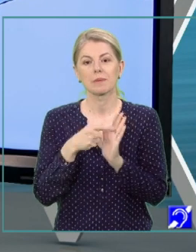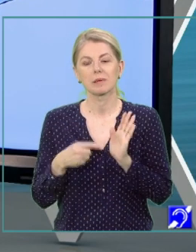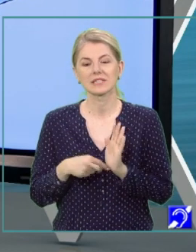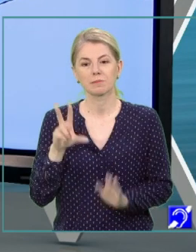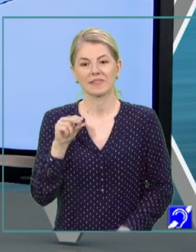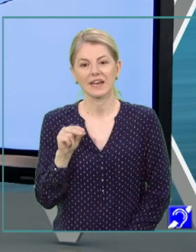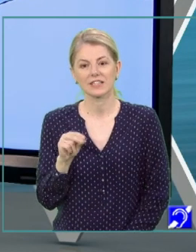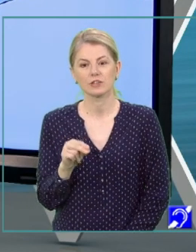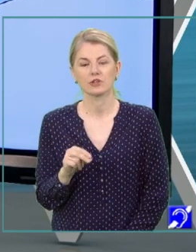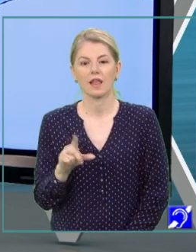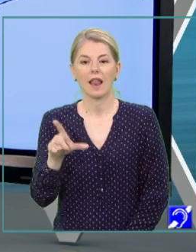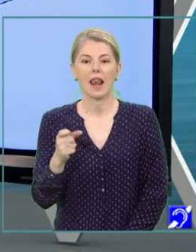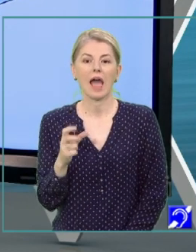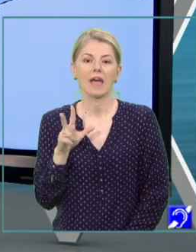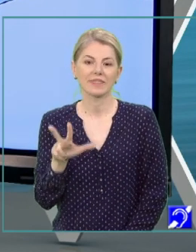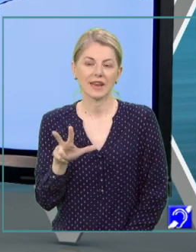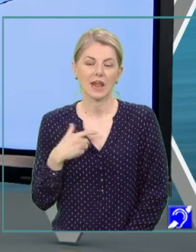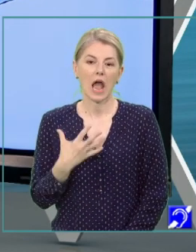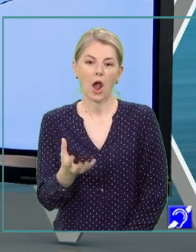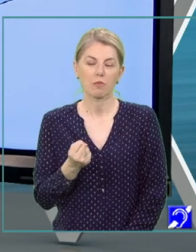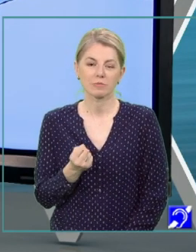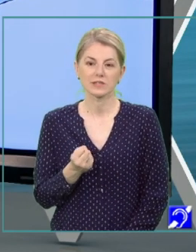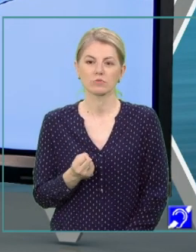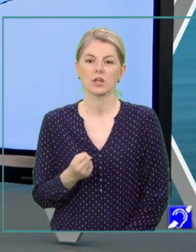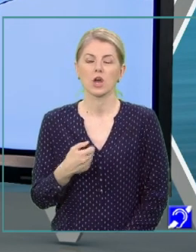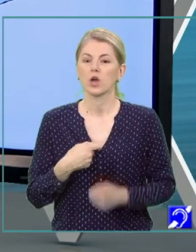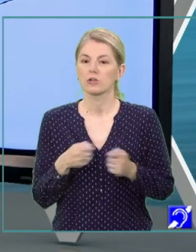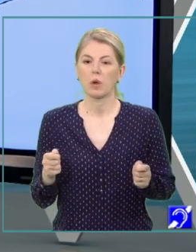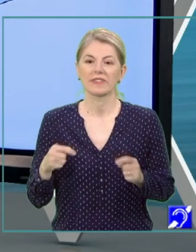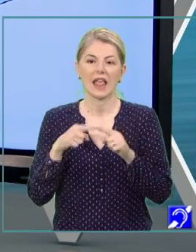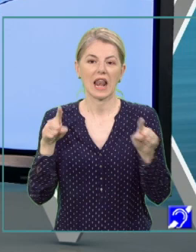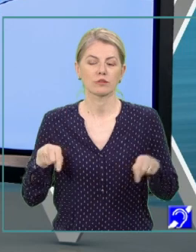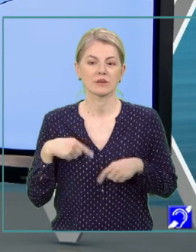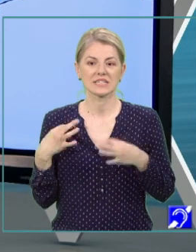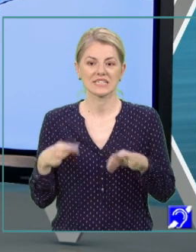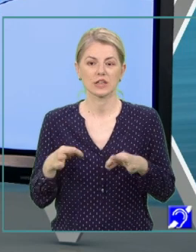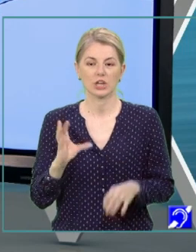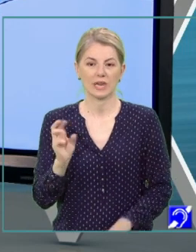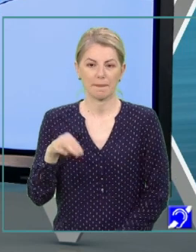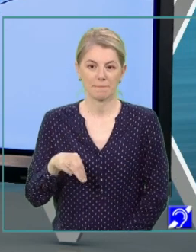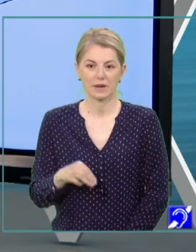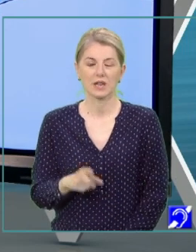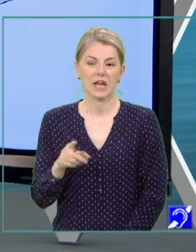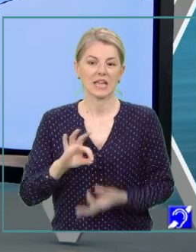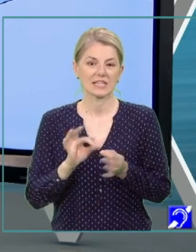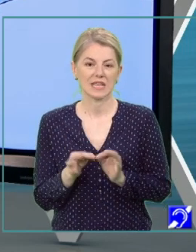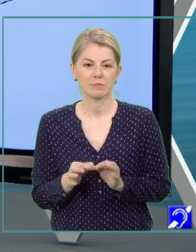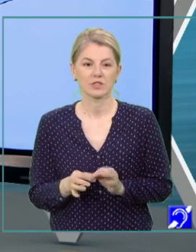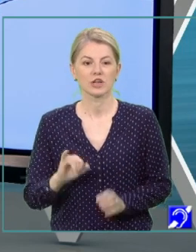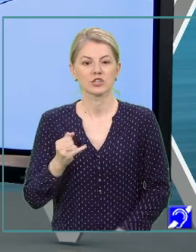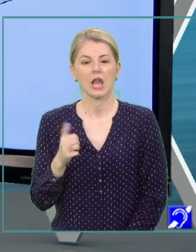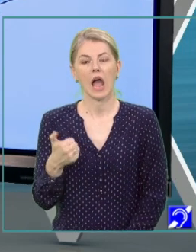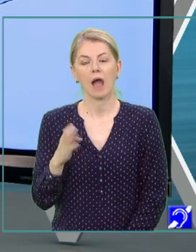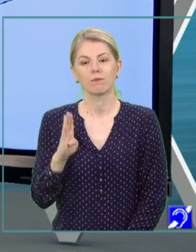pe 30 la 3. Și am obținut că toate laturile sunt de 10 cm, ceea ce înseamnă că și